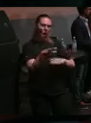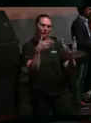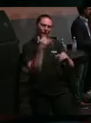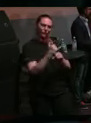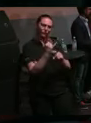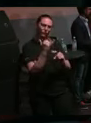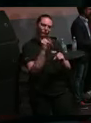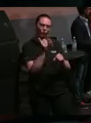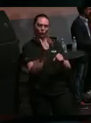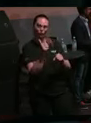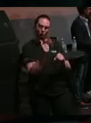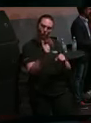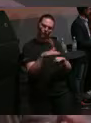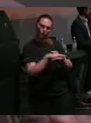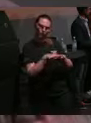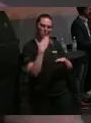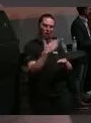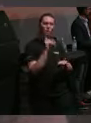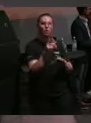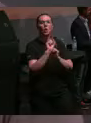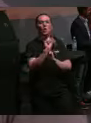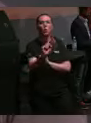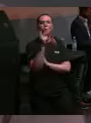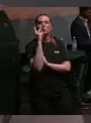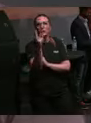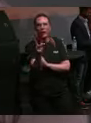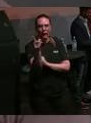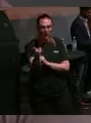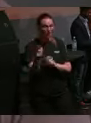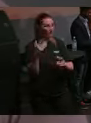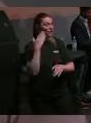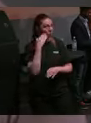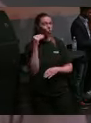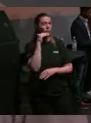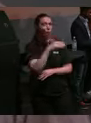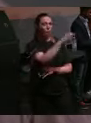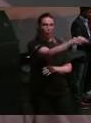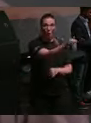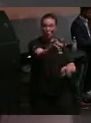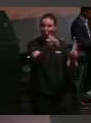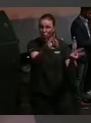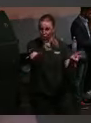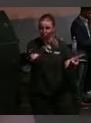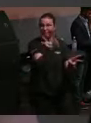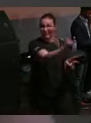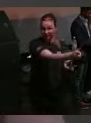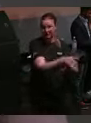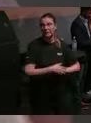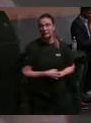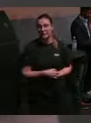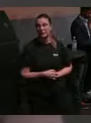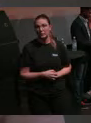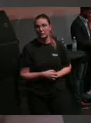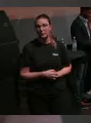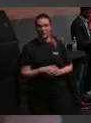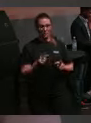som mot vind på land, jo nettopp at du slipper å se det. Men så viser det seg jo at det bor faktisk litt folk på en del av øyene våre langt vest også. Det